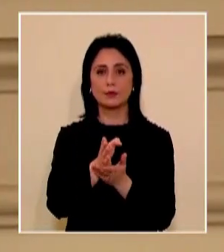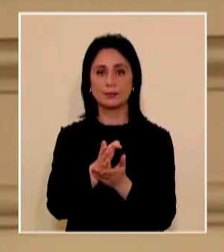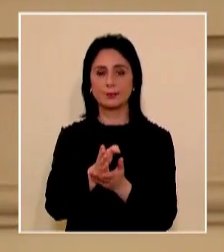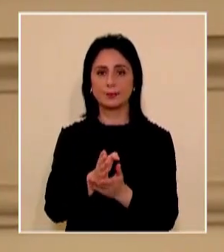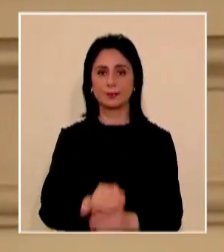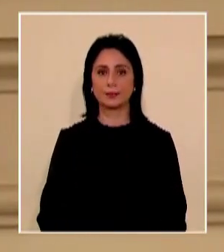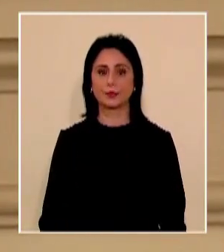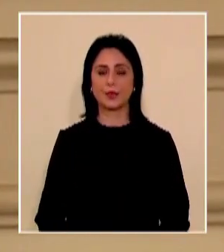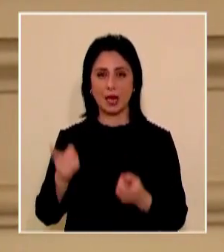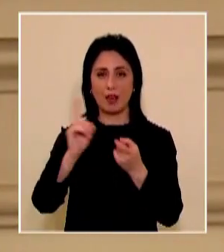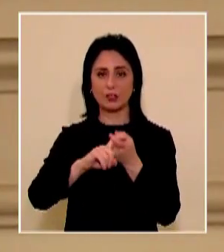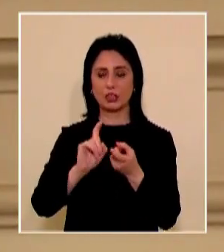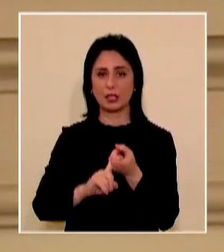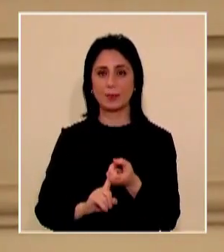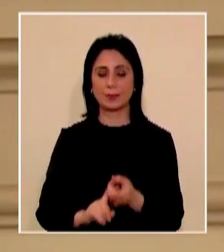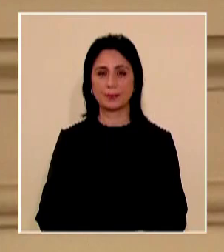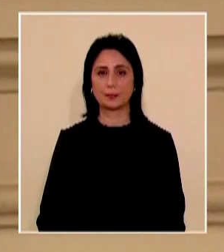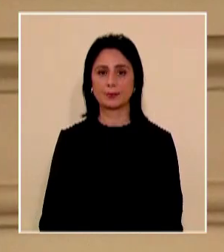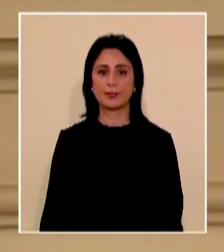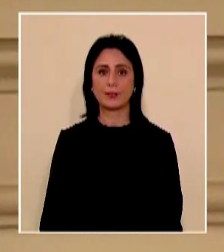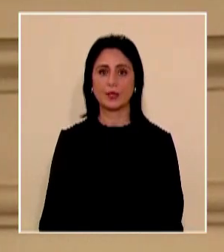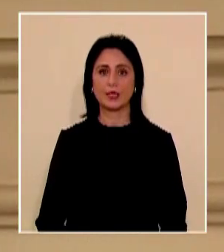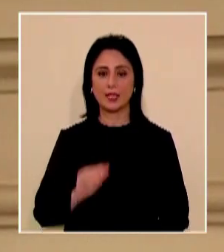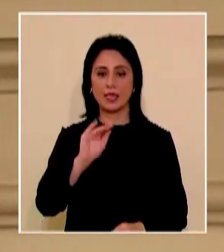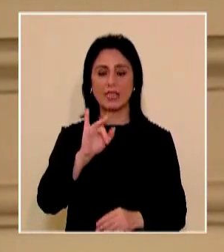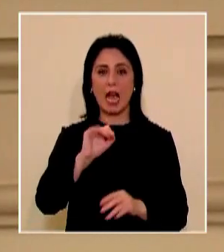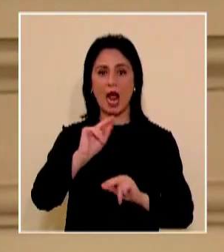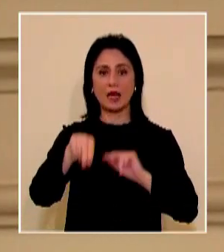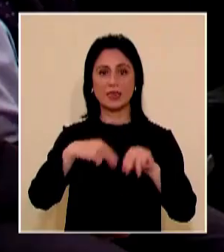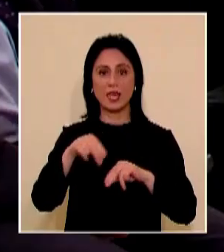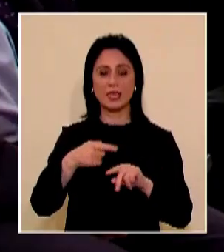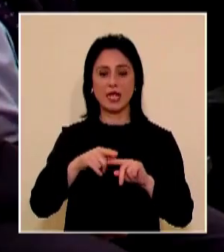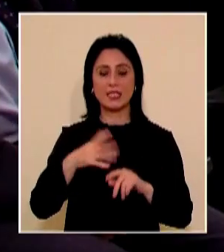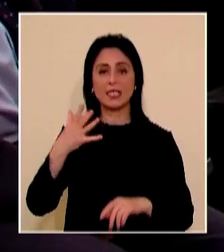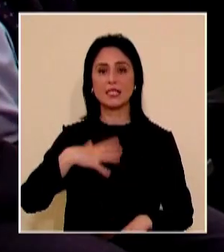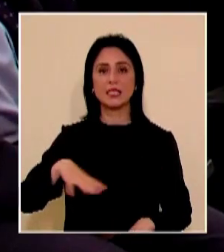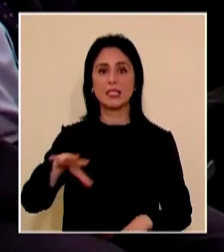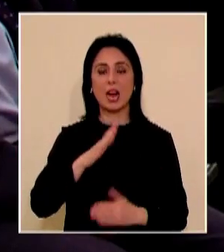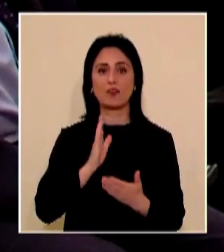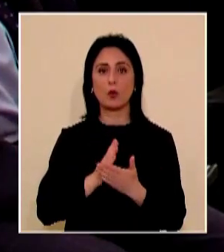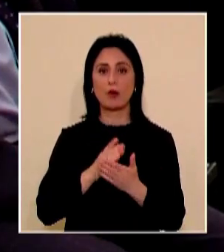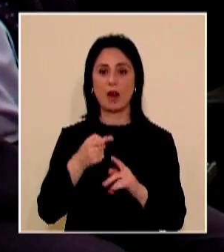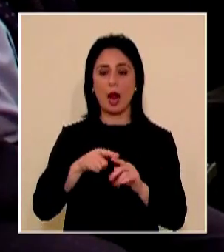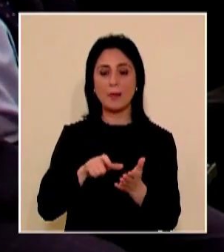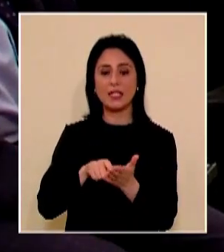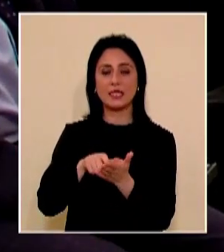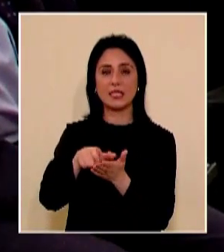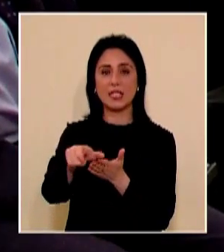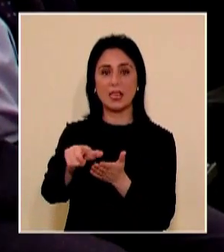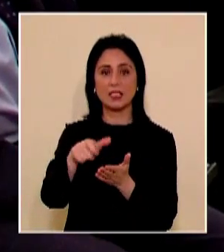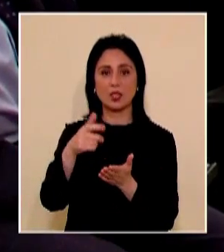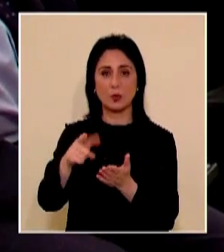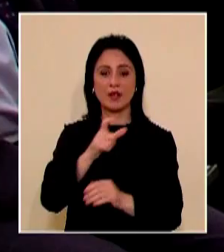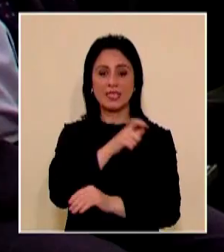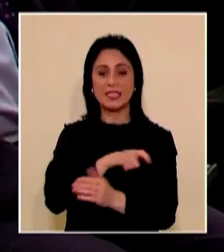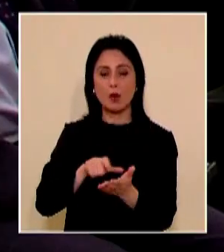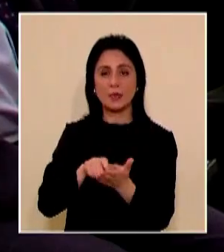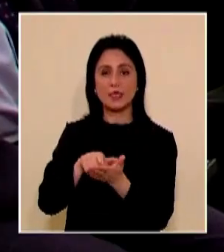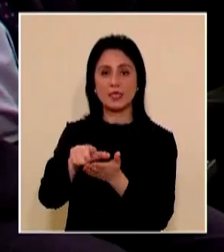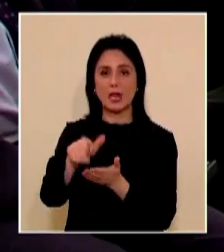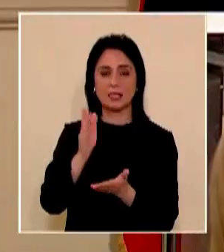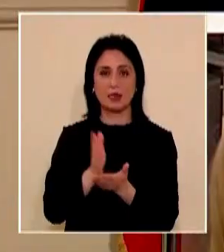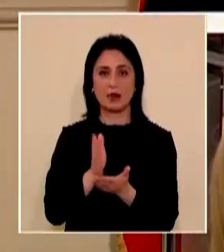Europejskiej, o członkostwie w Sojuszu Północnoatlantyckim. Gruzja jest na tej drodze do członkostwa. Mówiłem także o tym